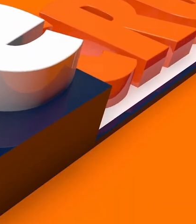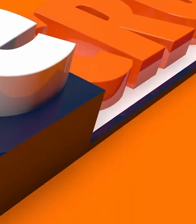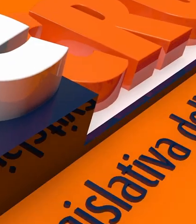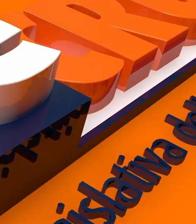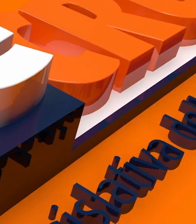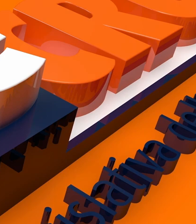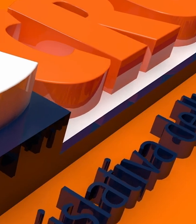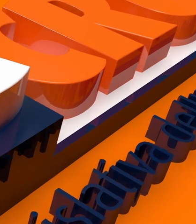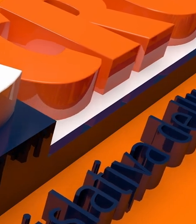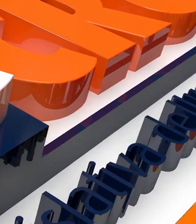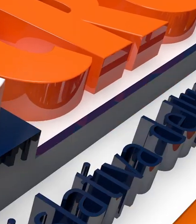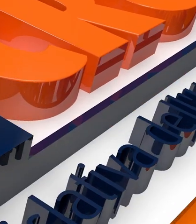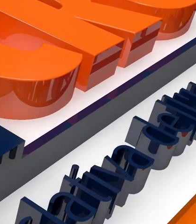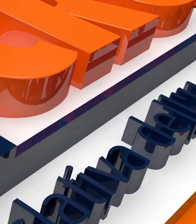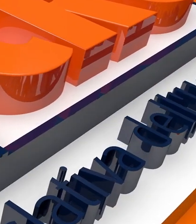Musica